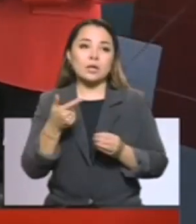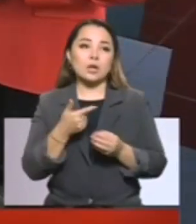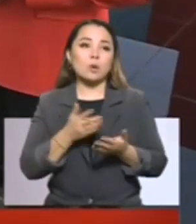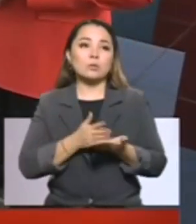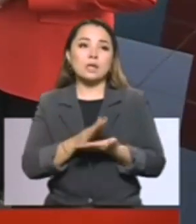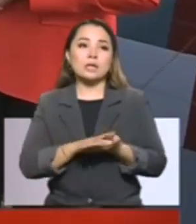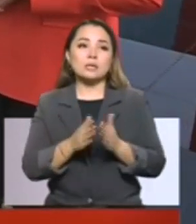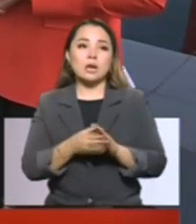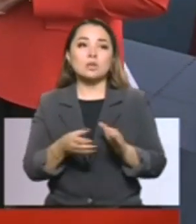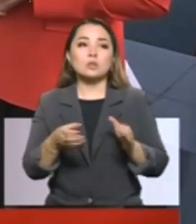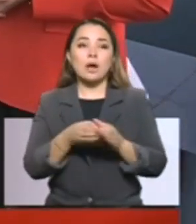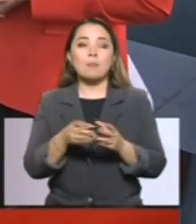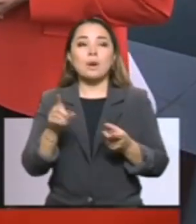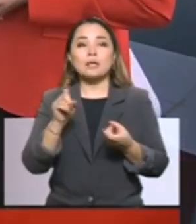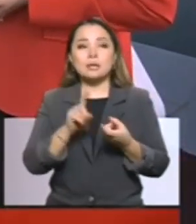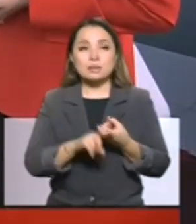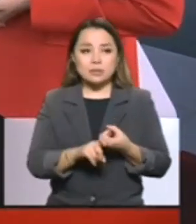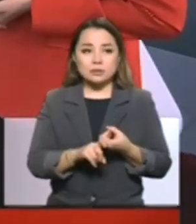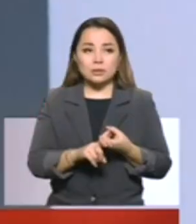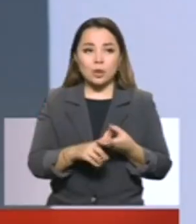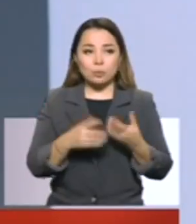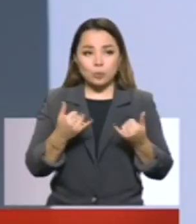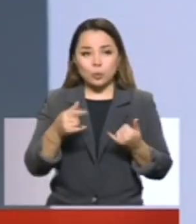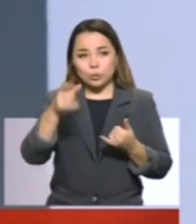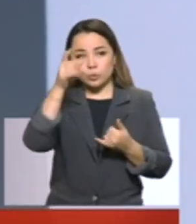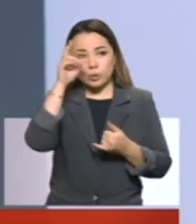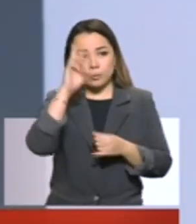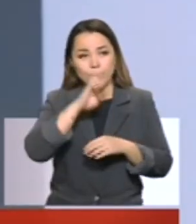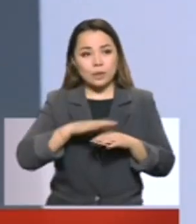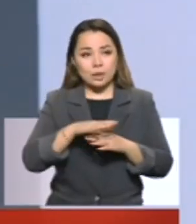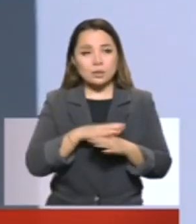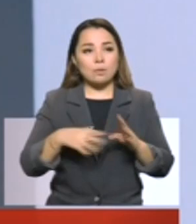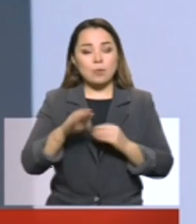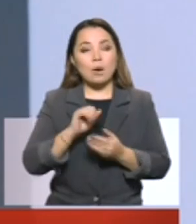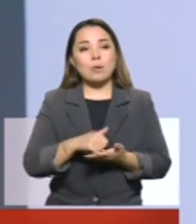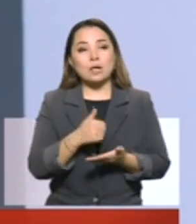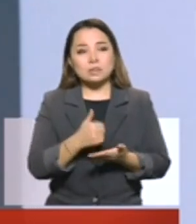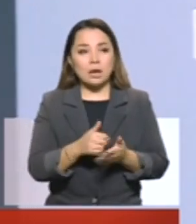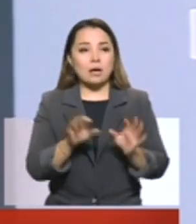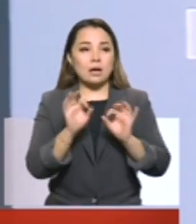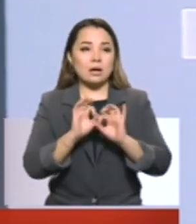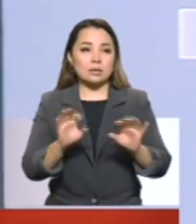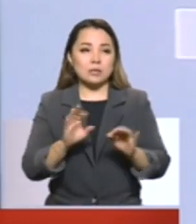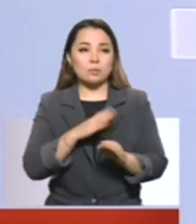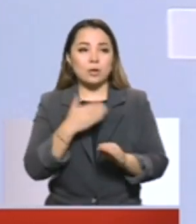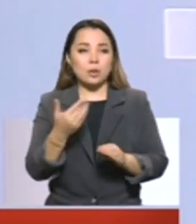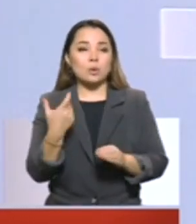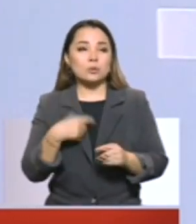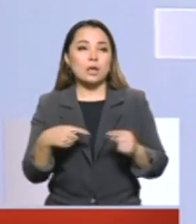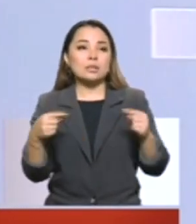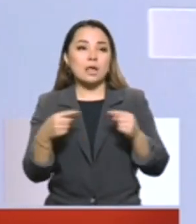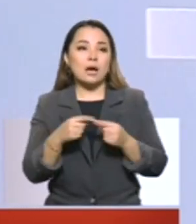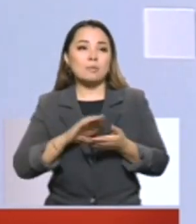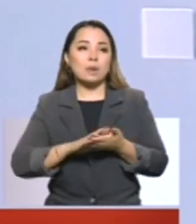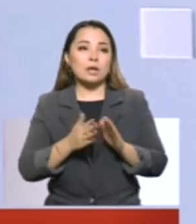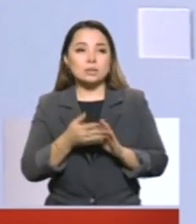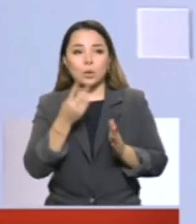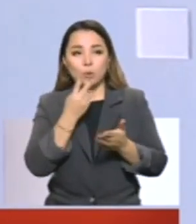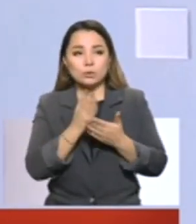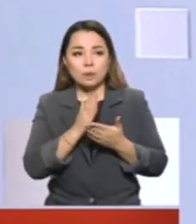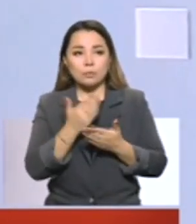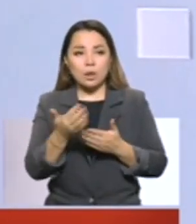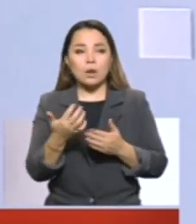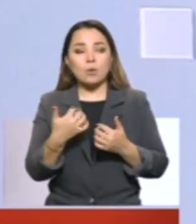геосаяси жағдайға байланысты бүгінгі түркі мемлекеттерінің барлық басшылары атап өтті, өзіндік нақты позициясын білдірді.